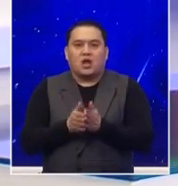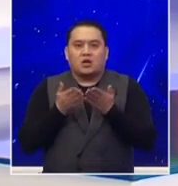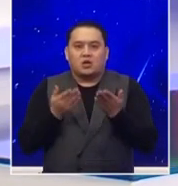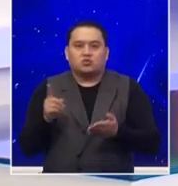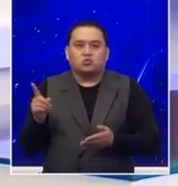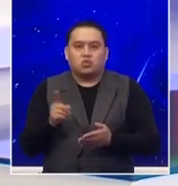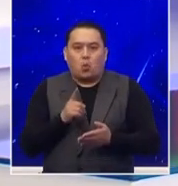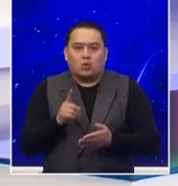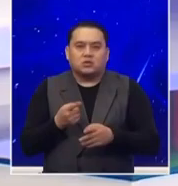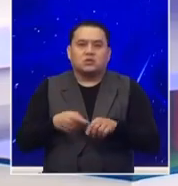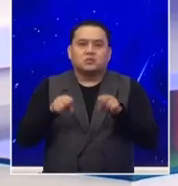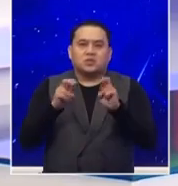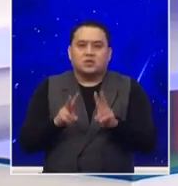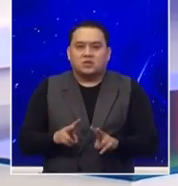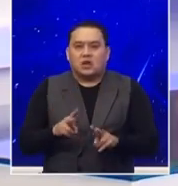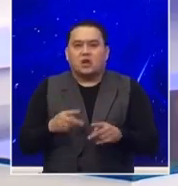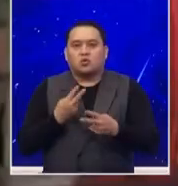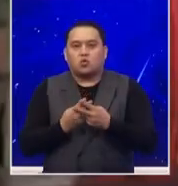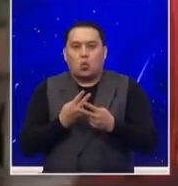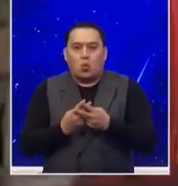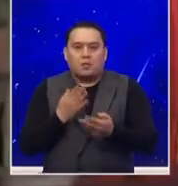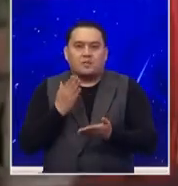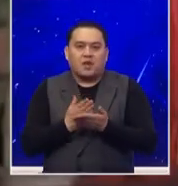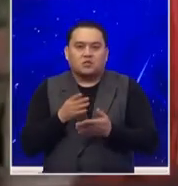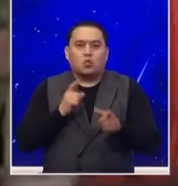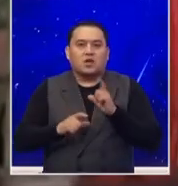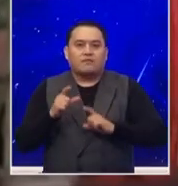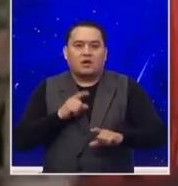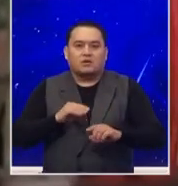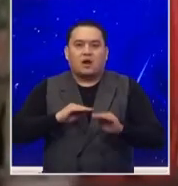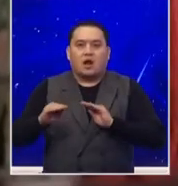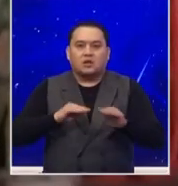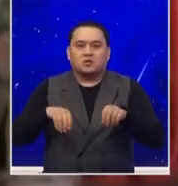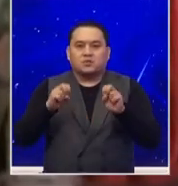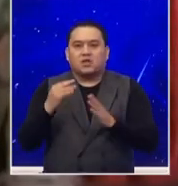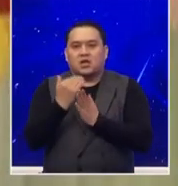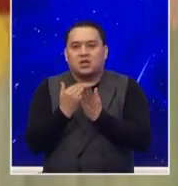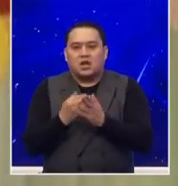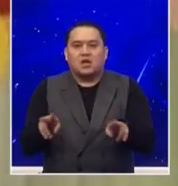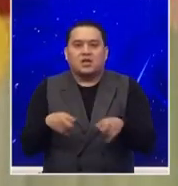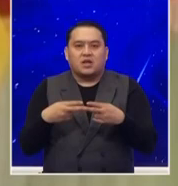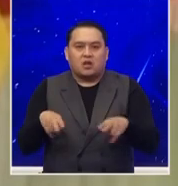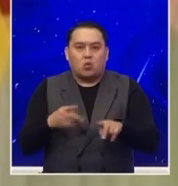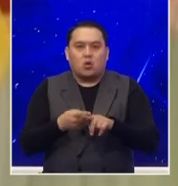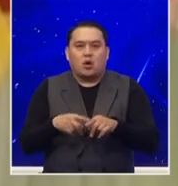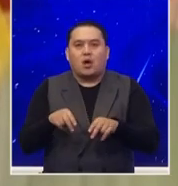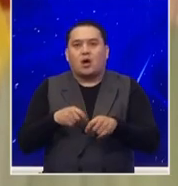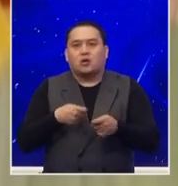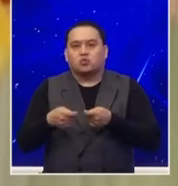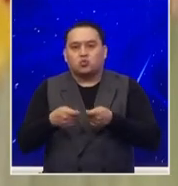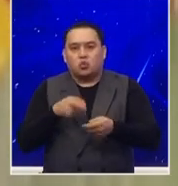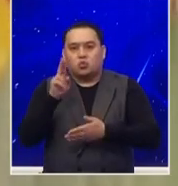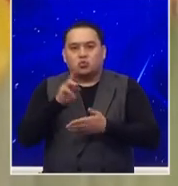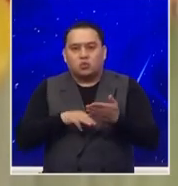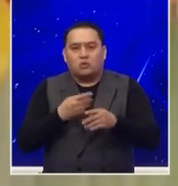Преимущественно классику. Специально для тюрем филологи местного университета разработали список литературы. Таким образом, осужденные получают